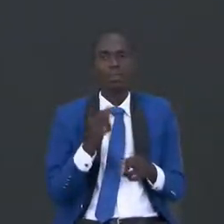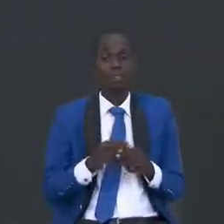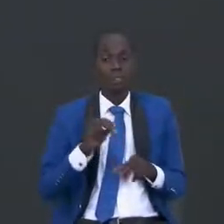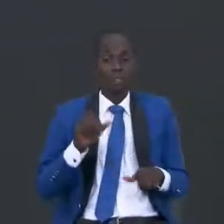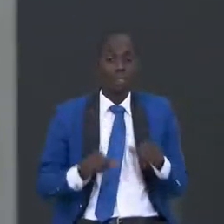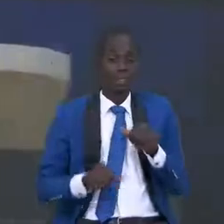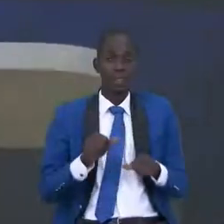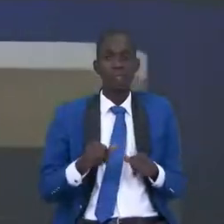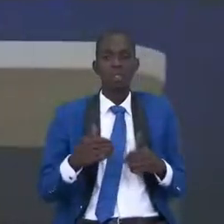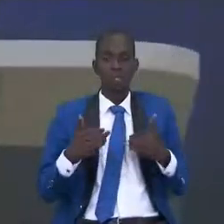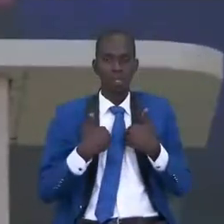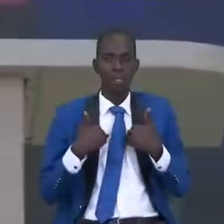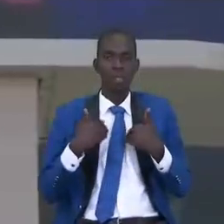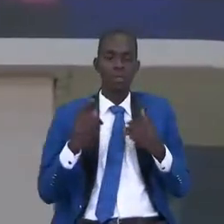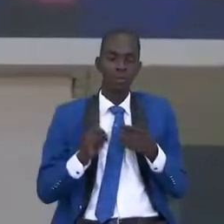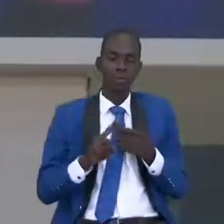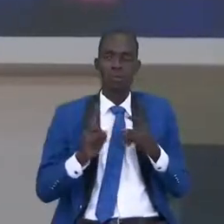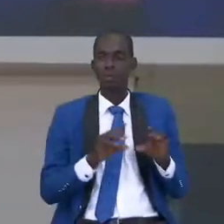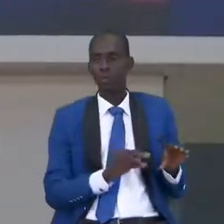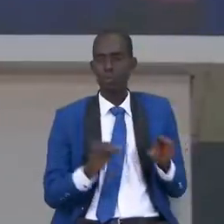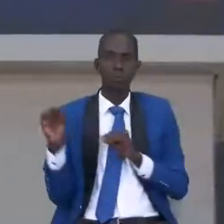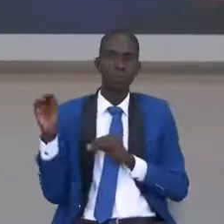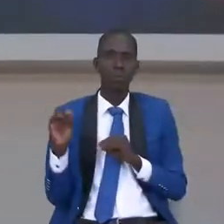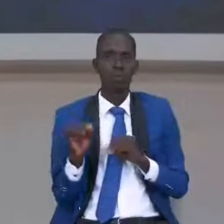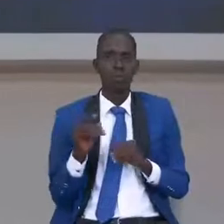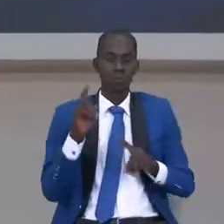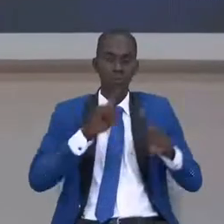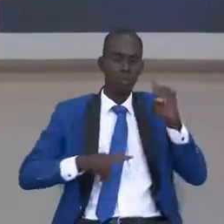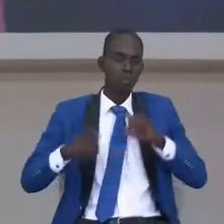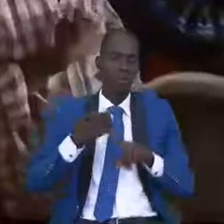L'incrédulité doit partir de mon cœur,